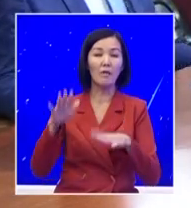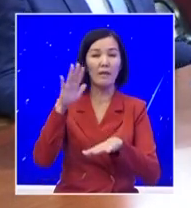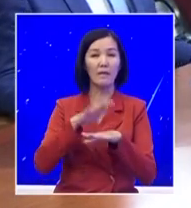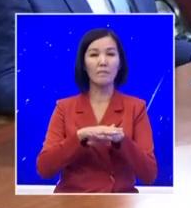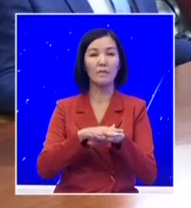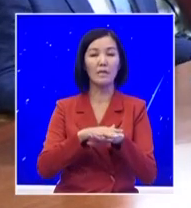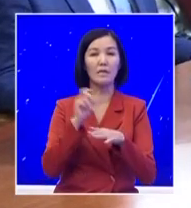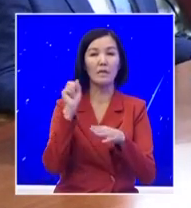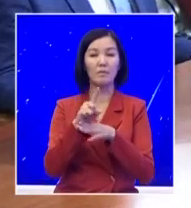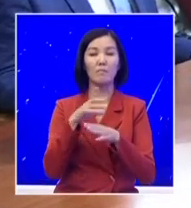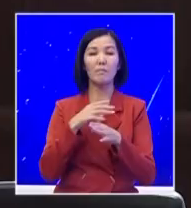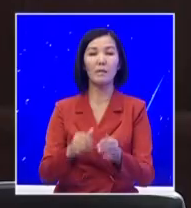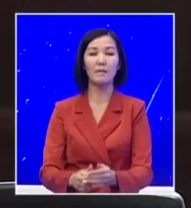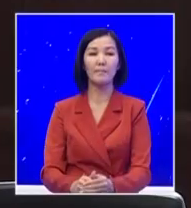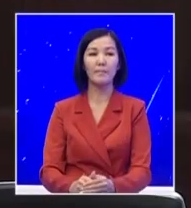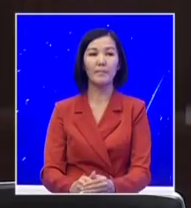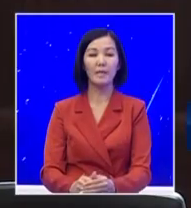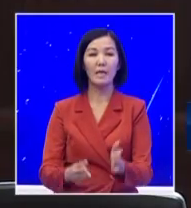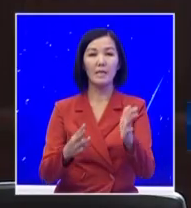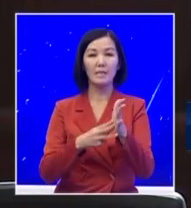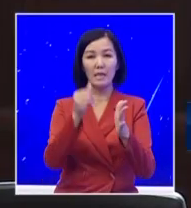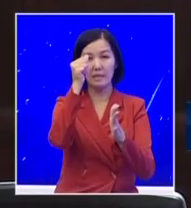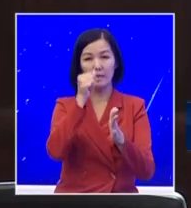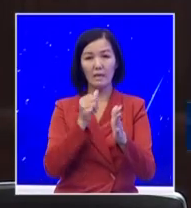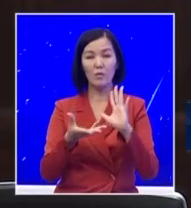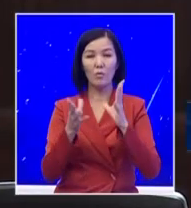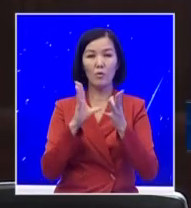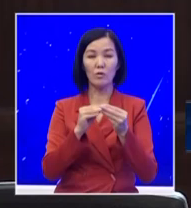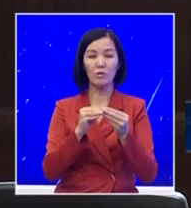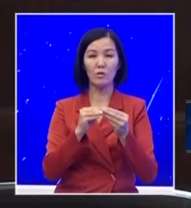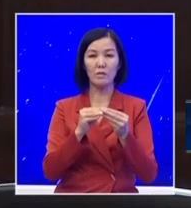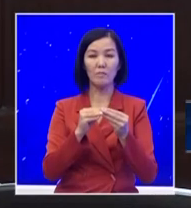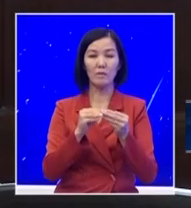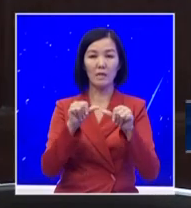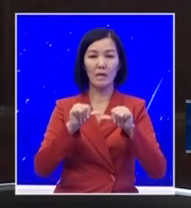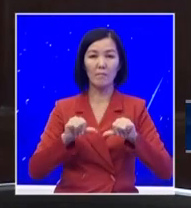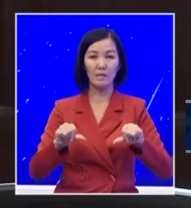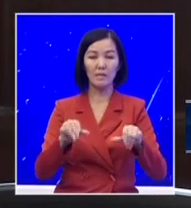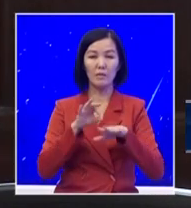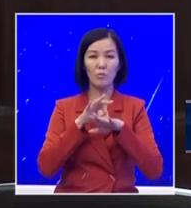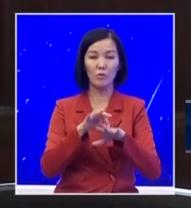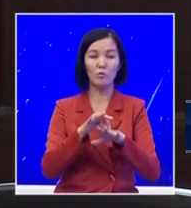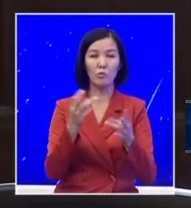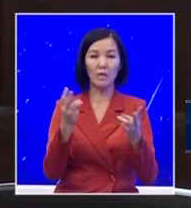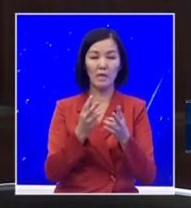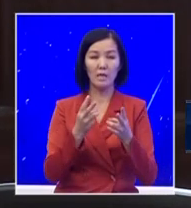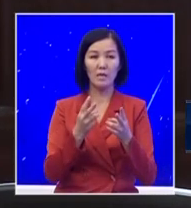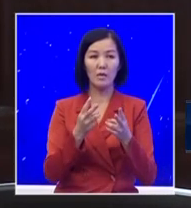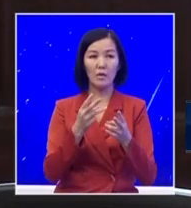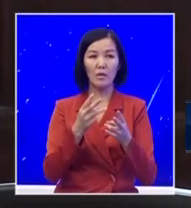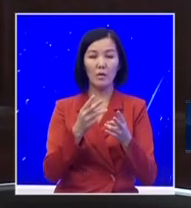тапсырмалар берді. 8 ай қорытындысымен өздеріңізде анау комиссияларыңызды өткізіңіздерді